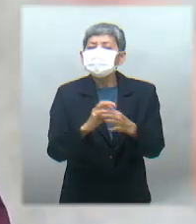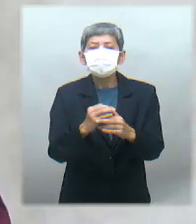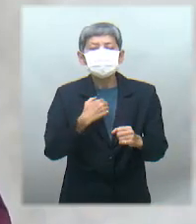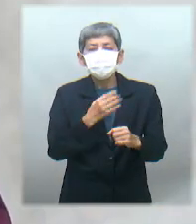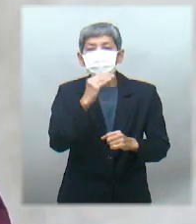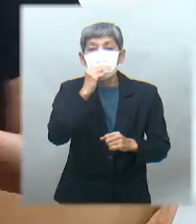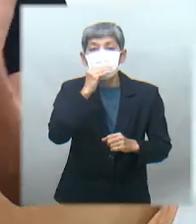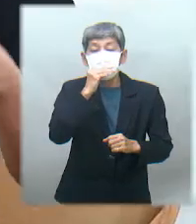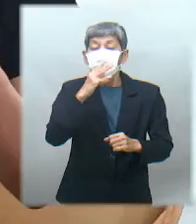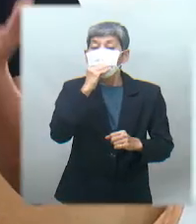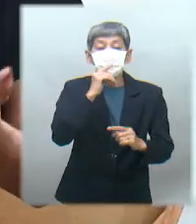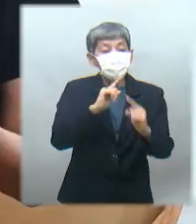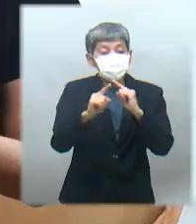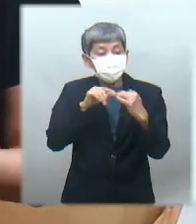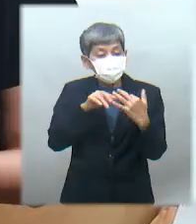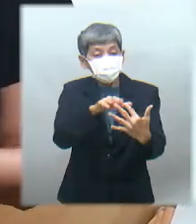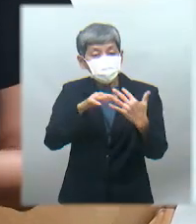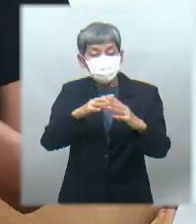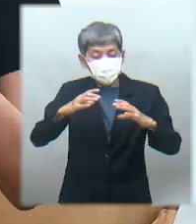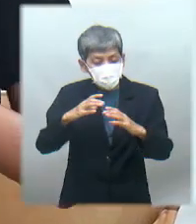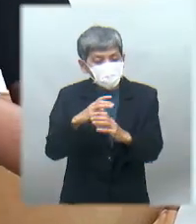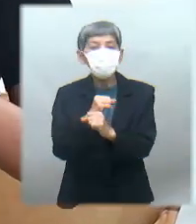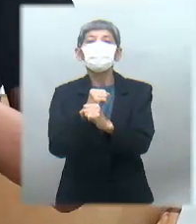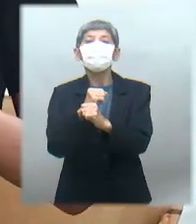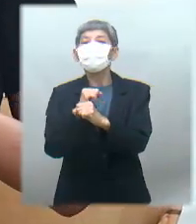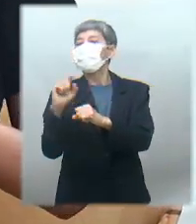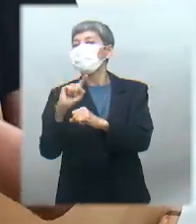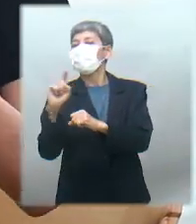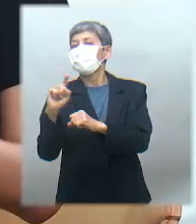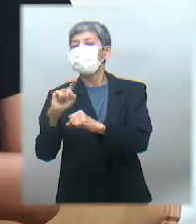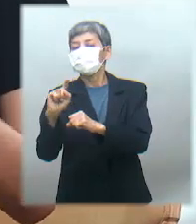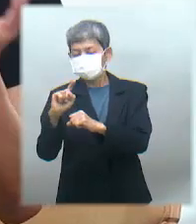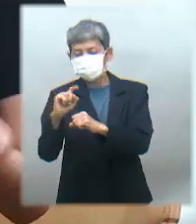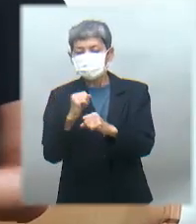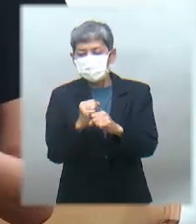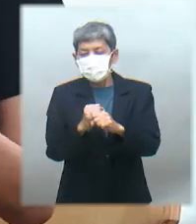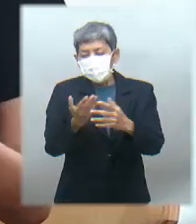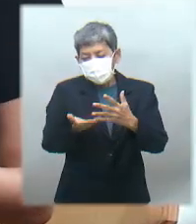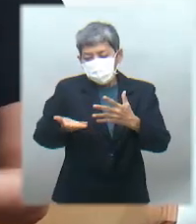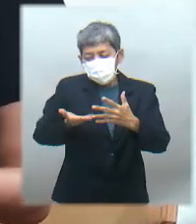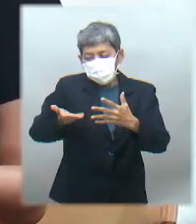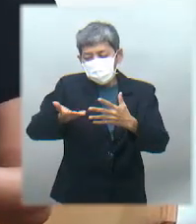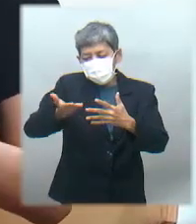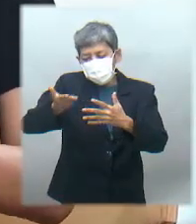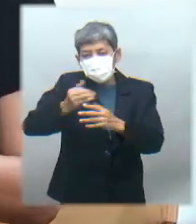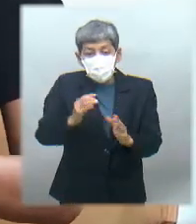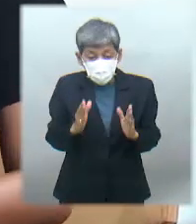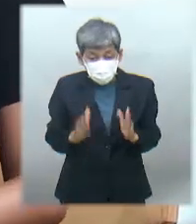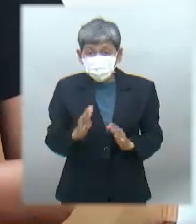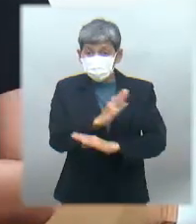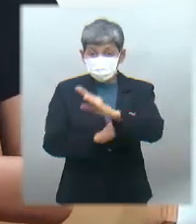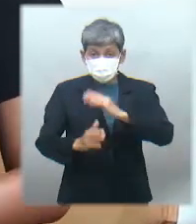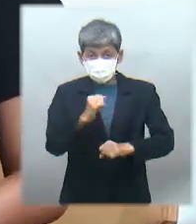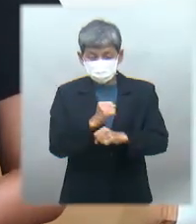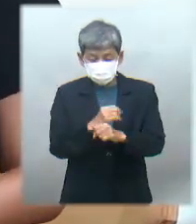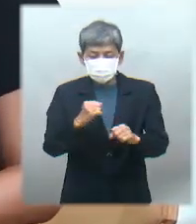ุณเปลี่ยนเสีงแล้วว่า คุยอะไรและสรุปด้วยวาใจความสำคัญมนคืออะไรAdvance for initiativeใช่ ซึตอนนี้เหมืเราใช้คน พี่กเคื่